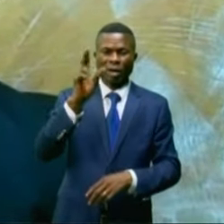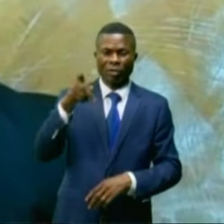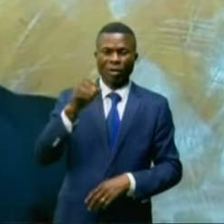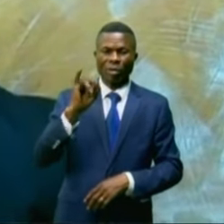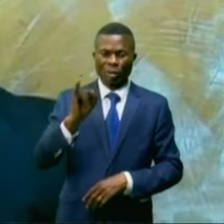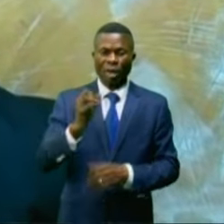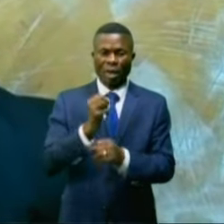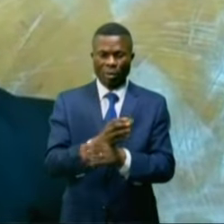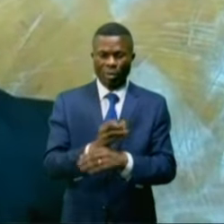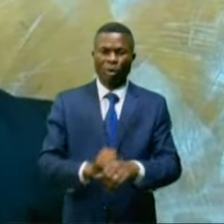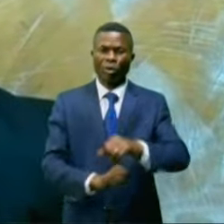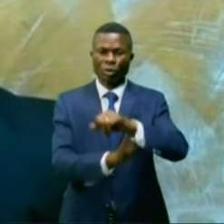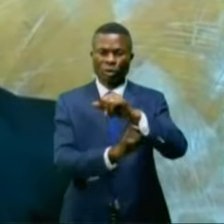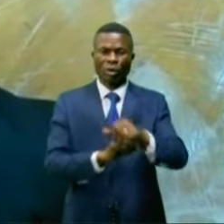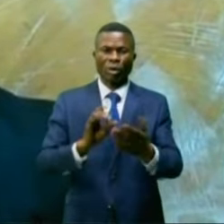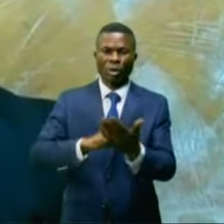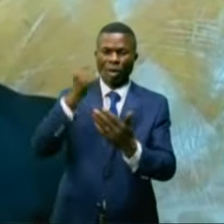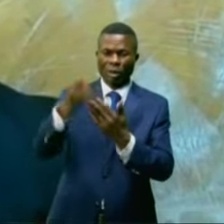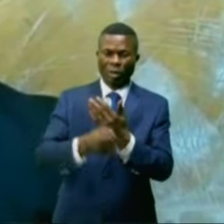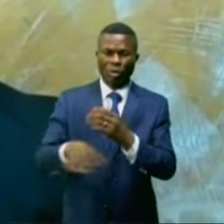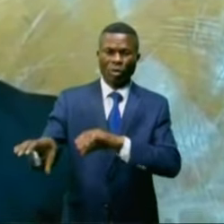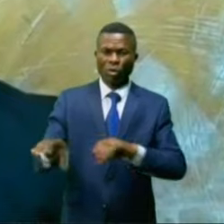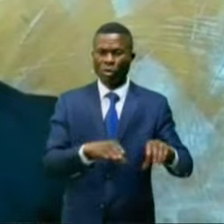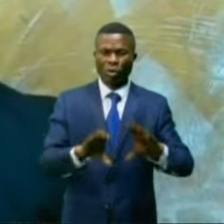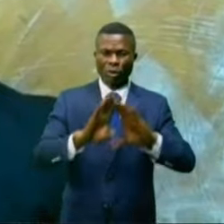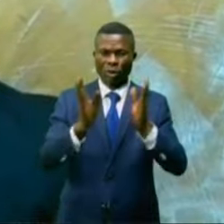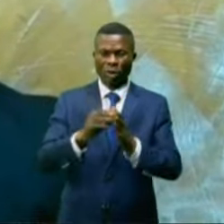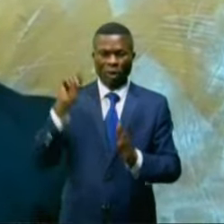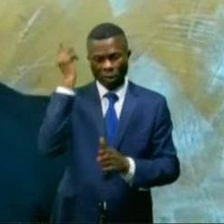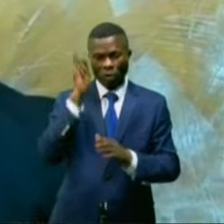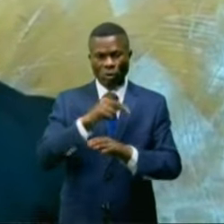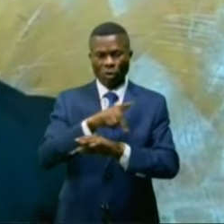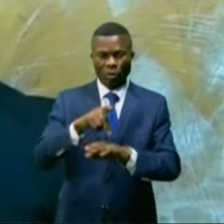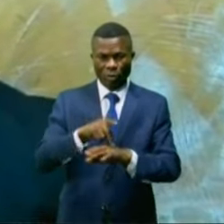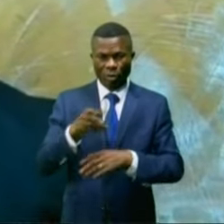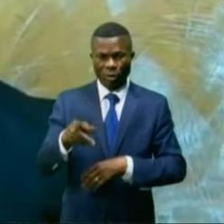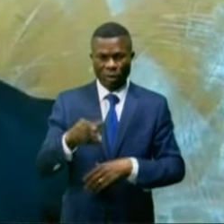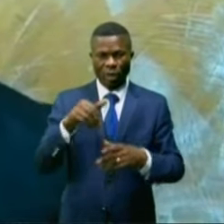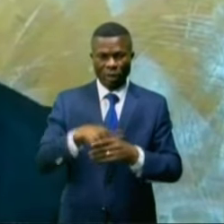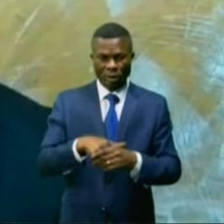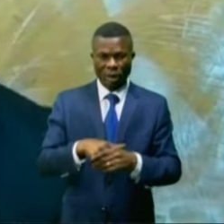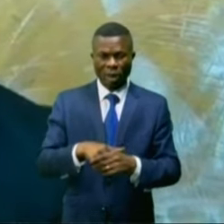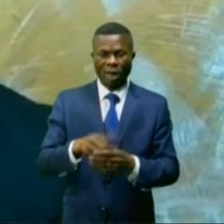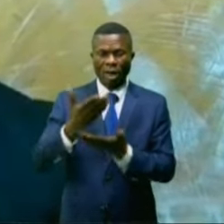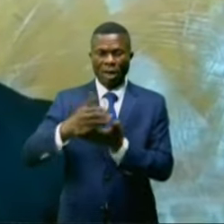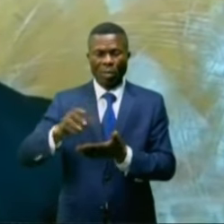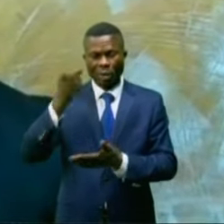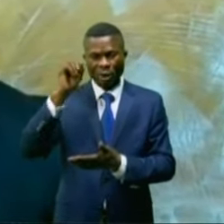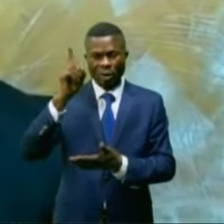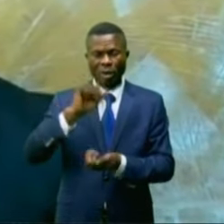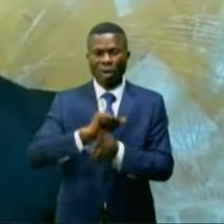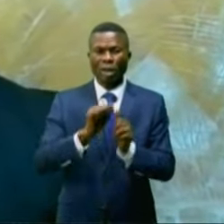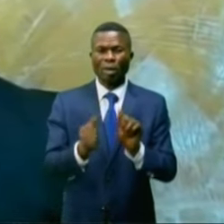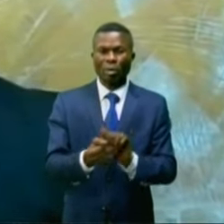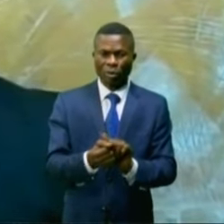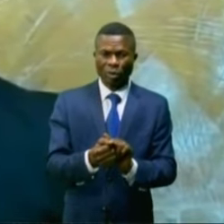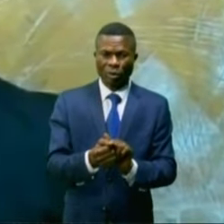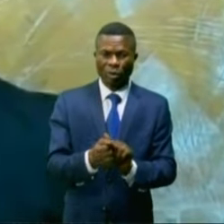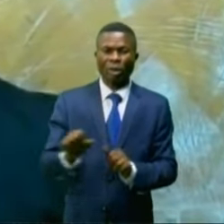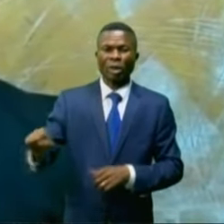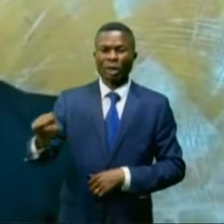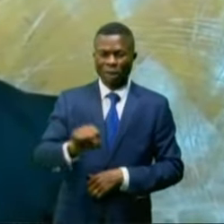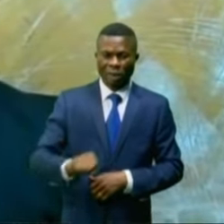à accompagner le programme d'action du gouvernement, bien sûr dans le premier palier en ce qui concerne le